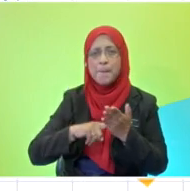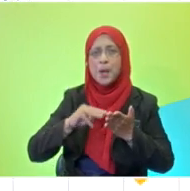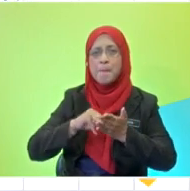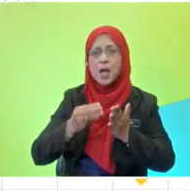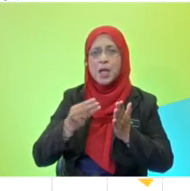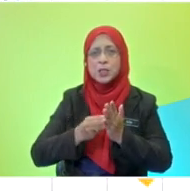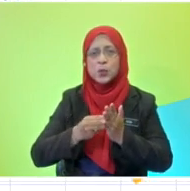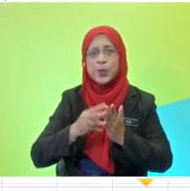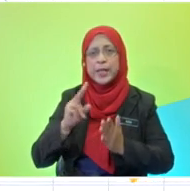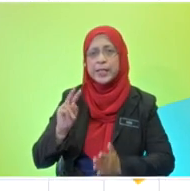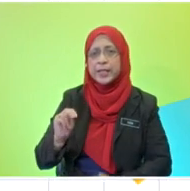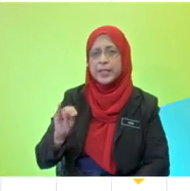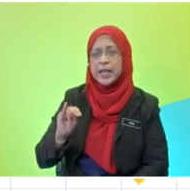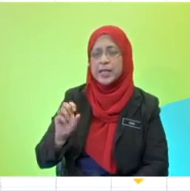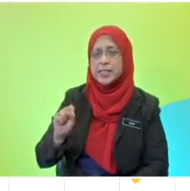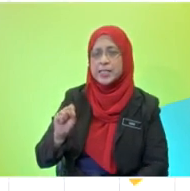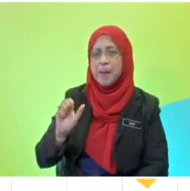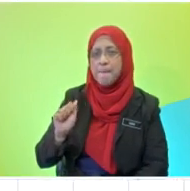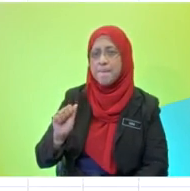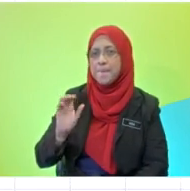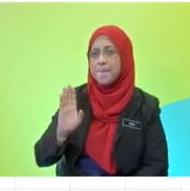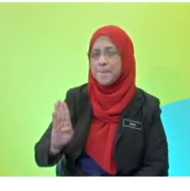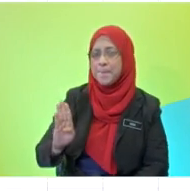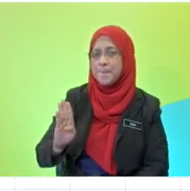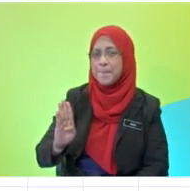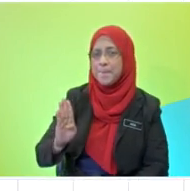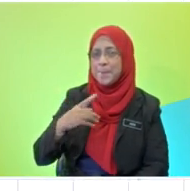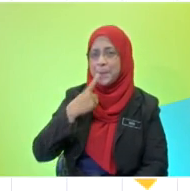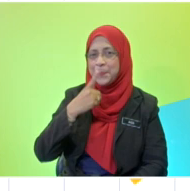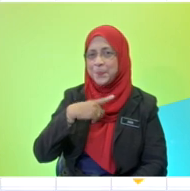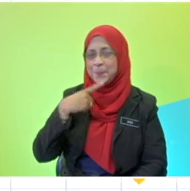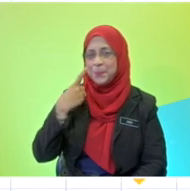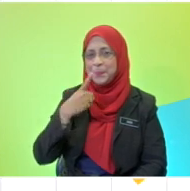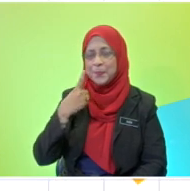dengan nisab rasa pada Jawa Oke siapa coba Nisa siapa